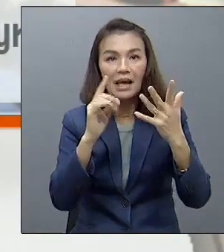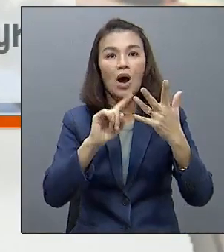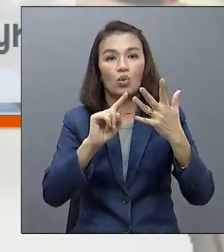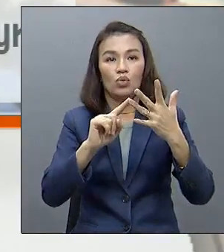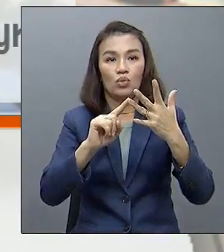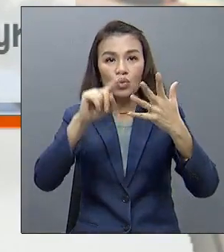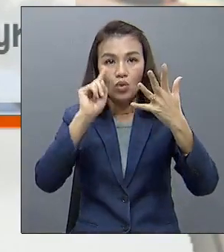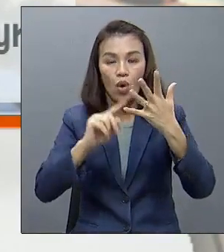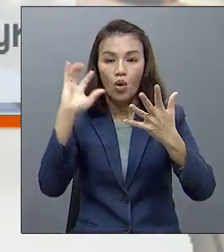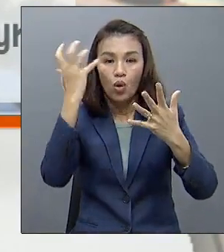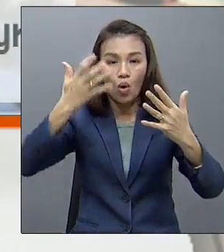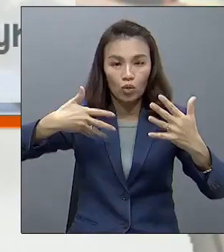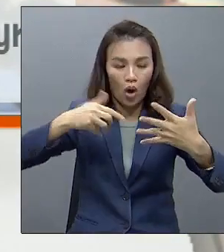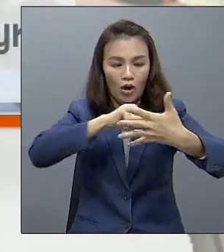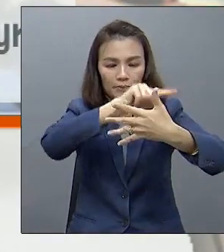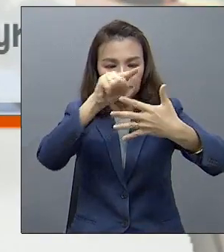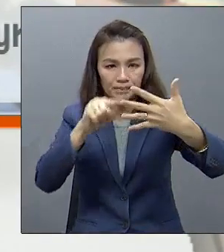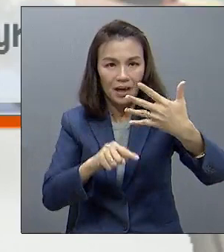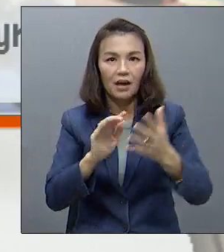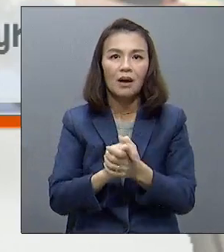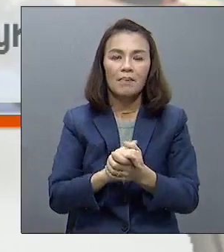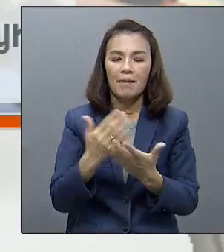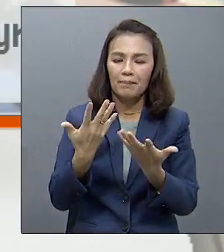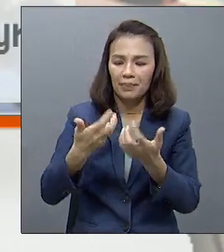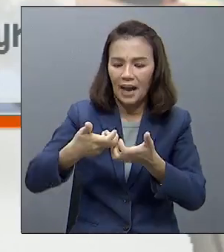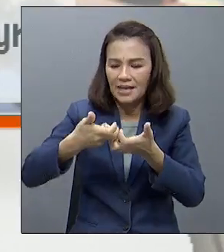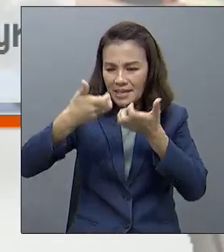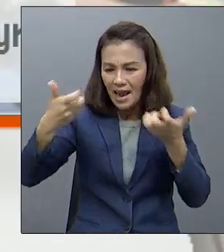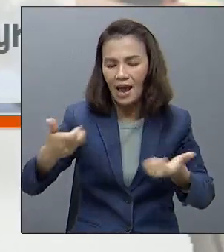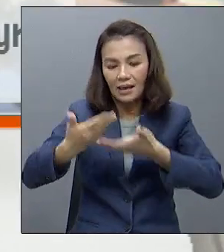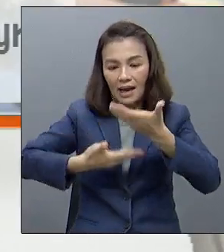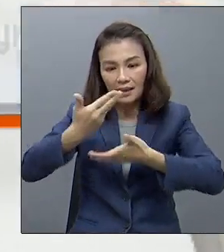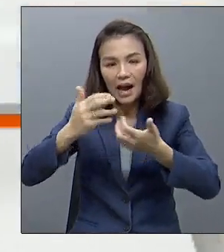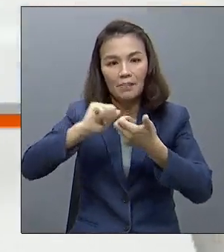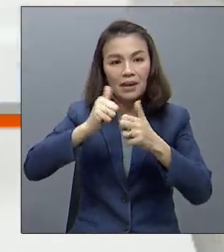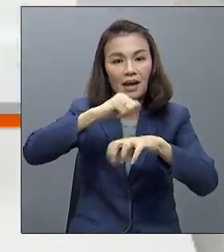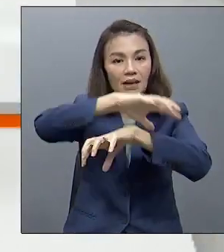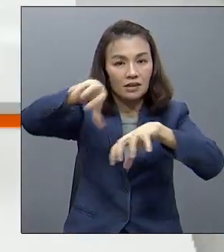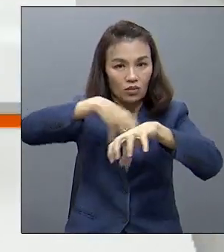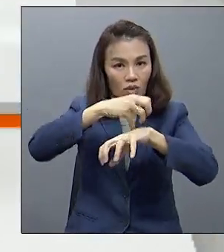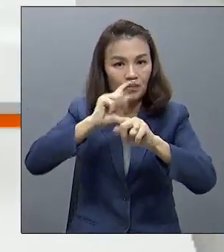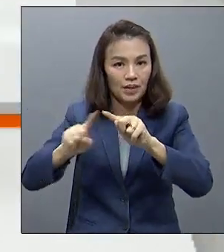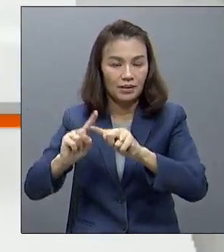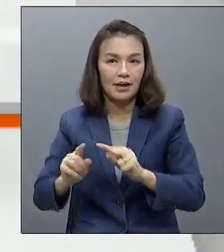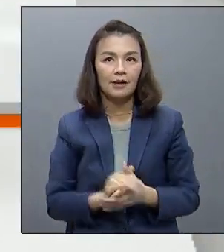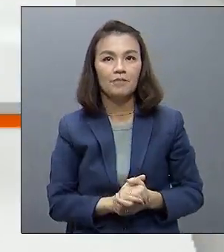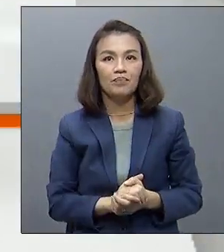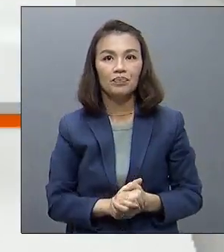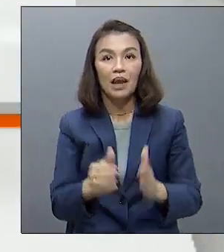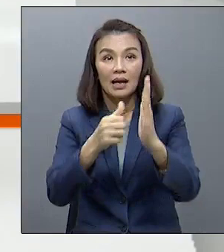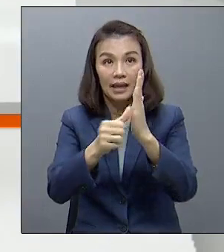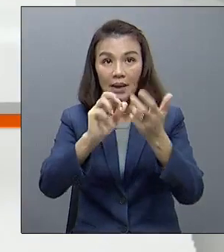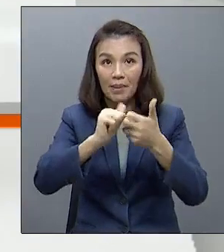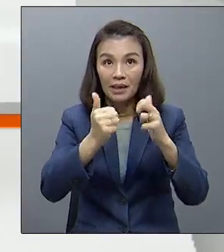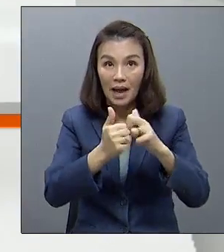แก้ไขปัญหาโลกร้อนมาตรการกีดกันทางการค้าและการจัดการปัญหาสิ่งแวดล้อมค่ะสำหรับการแก้ไขปัญหา